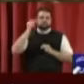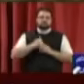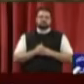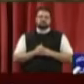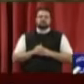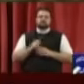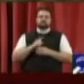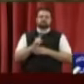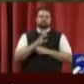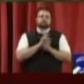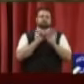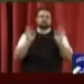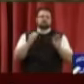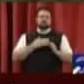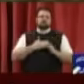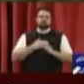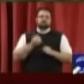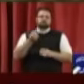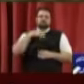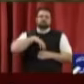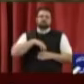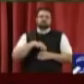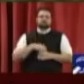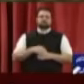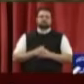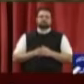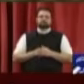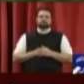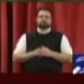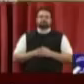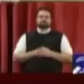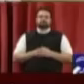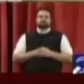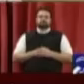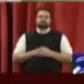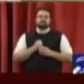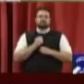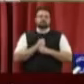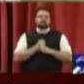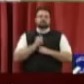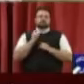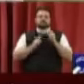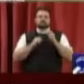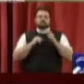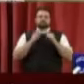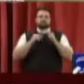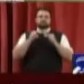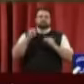firuiască, nu știu cum. O avem funținută în interior. Nu-ți trebuie școală pentru asta. Dar ce te vazge dacă te mustră conștiința și părinții nu mai sunt?